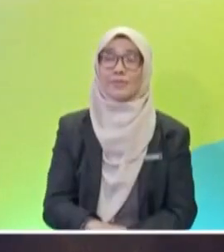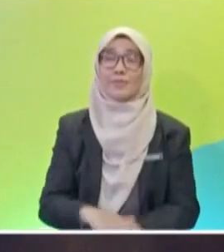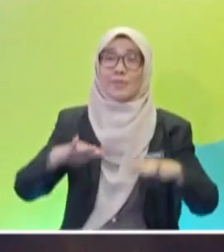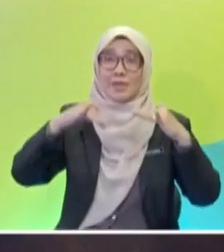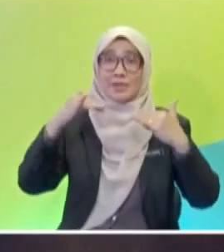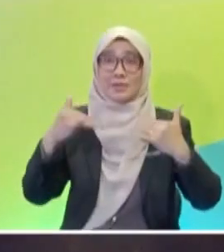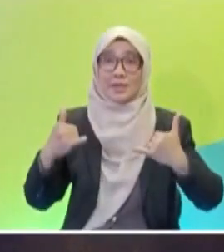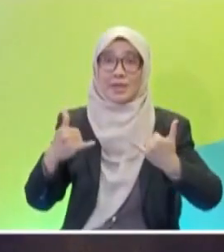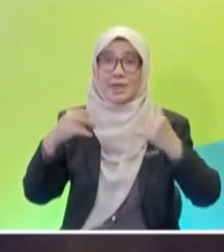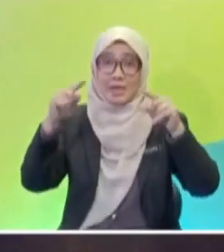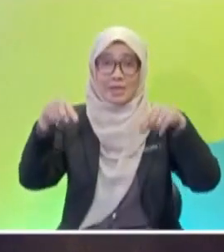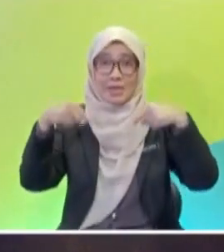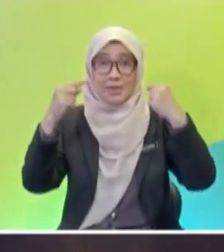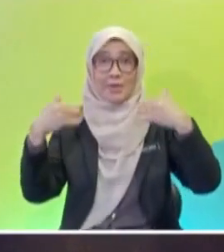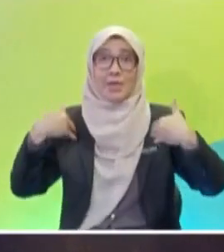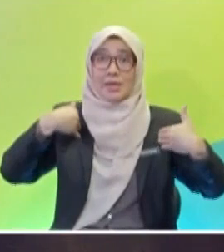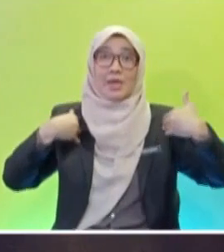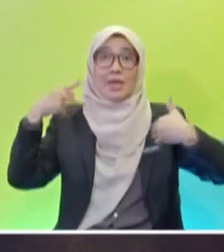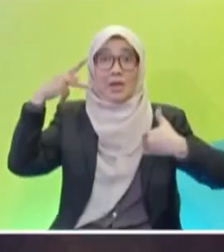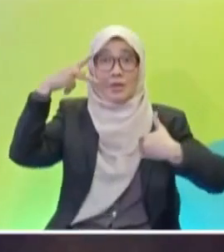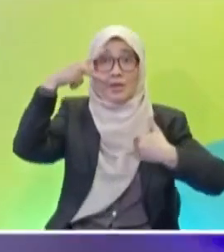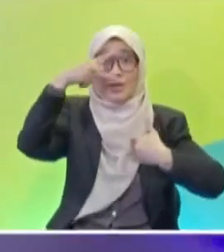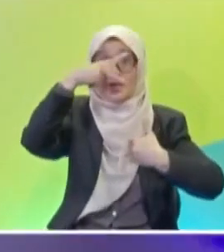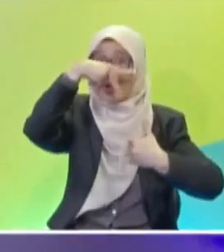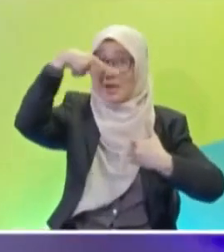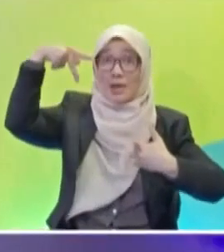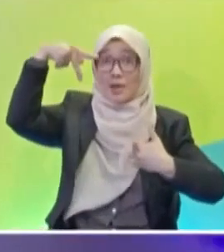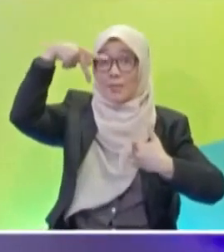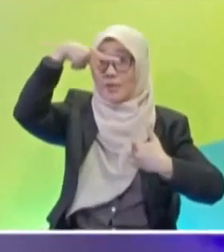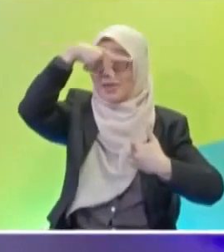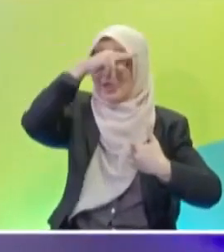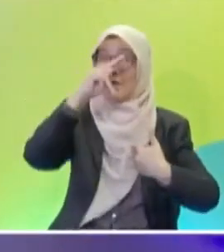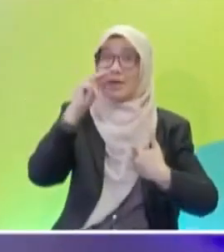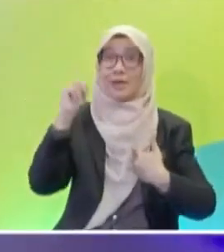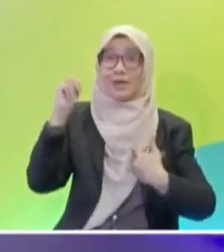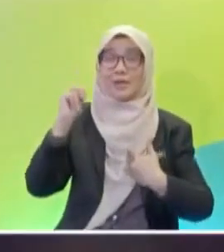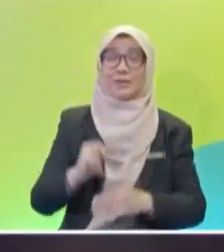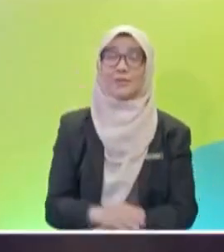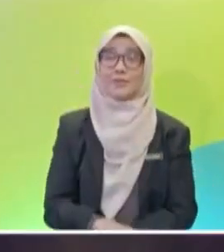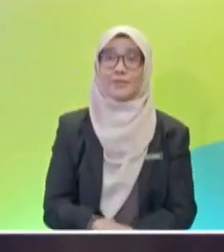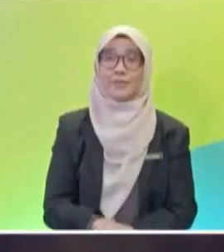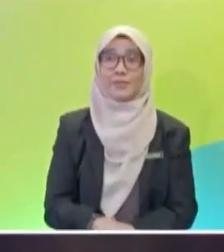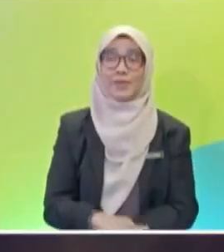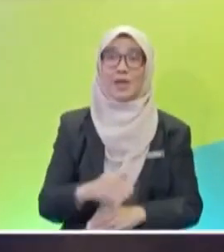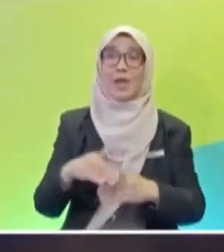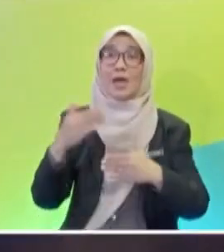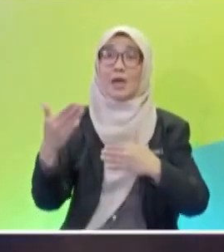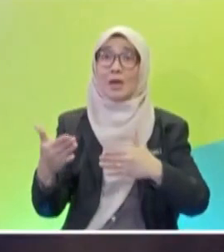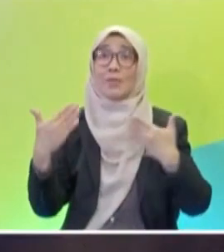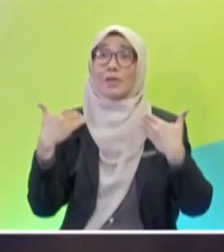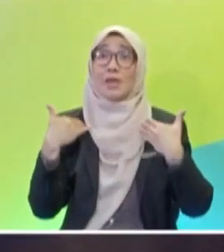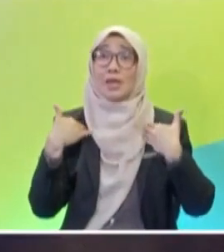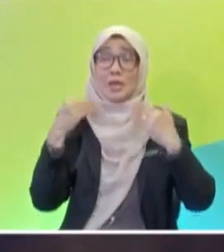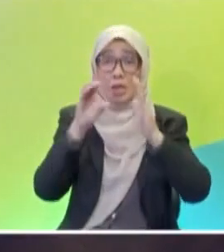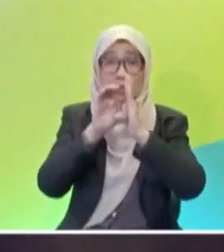hewan peliharaan oke sekarang nih ada yang dekat depan Hanif nih ini adalah